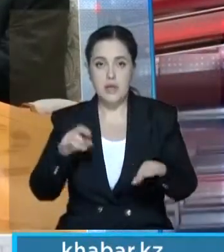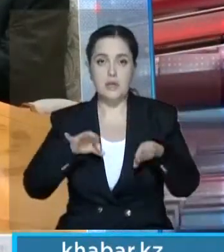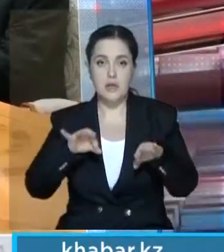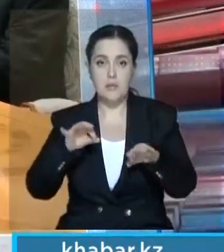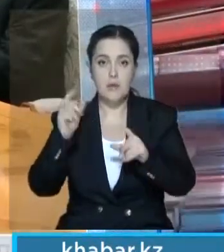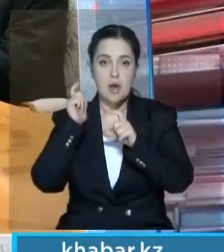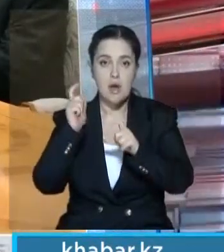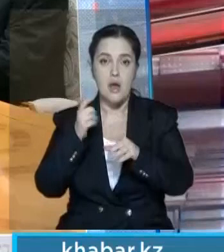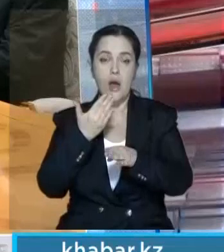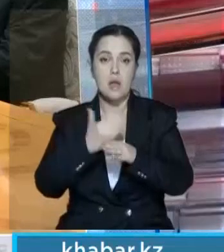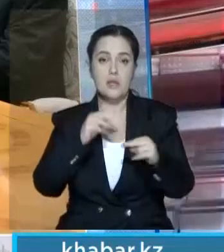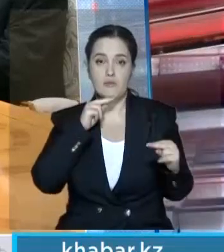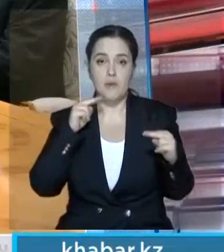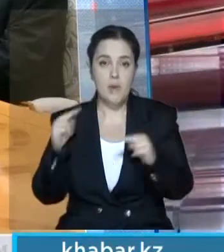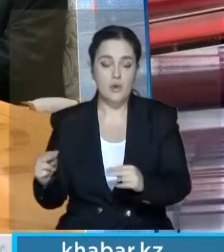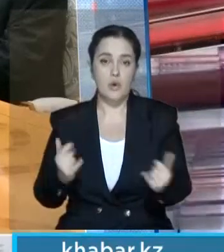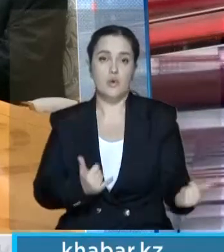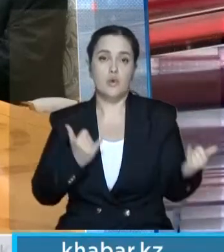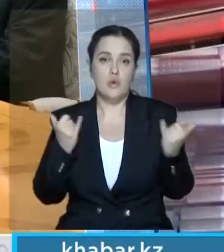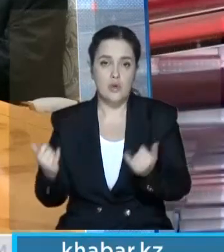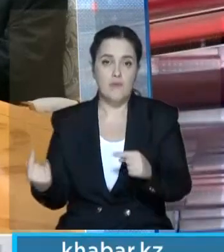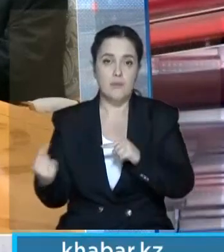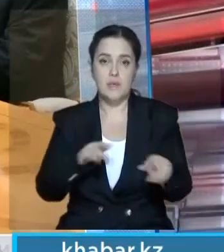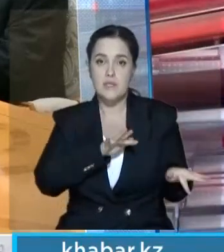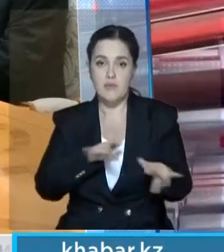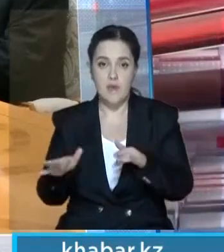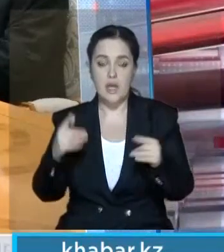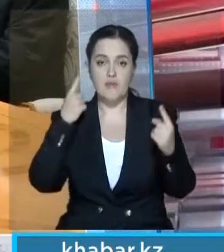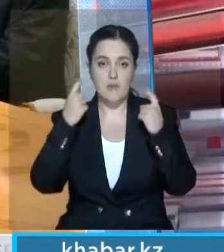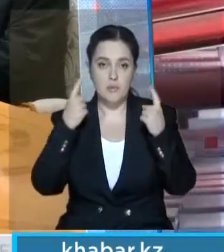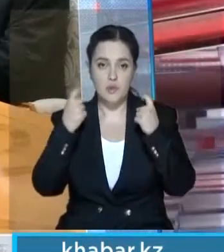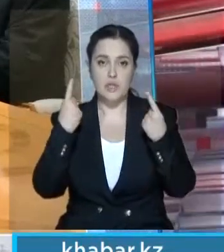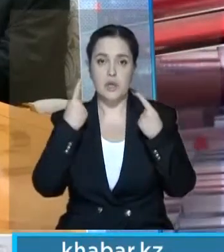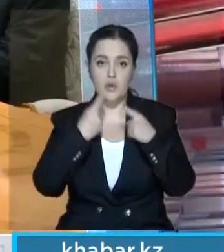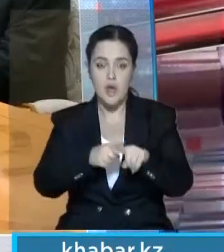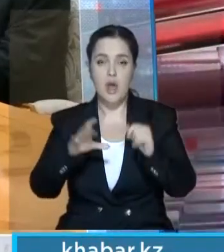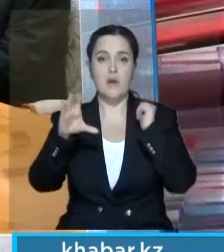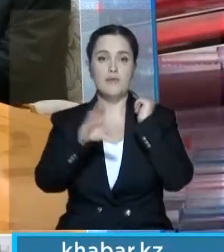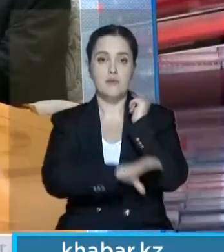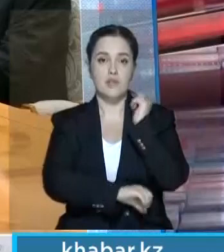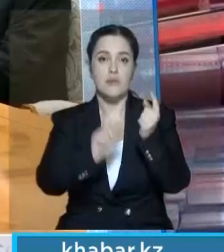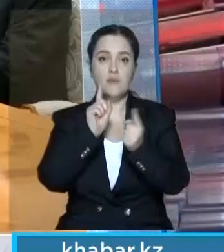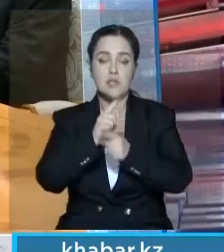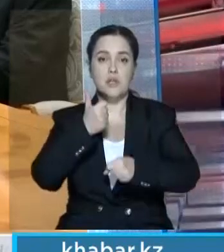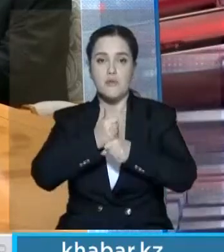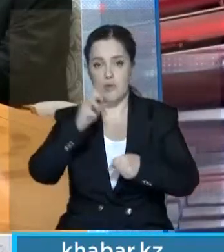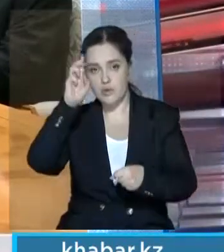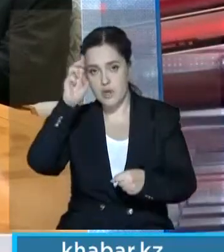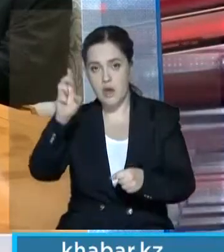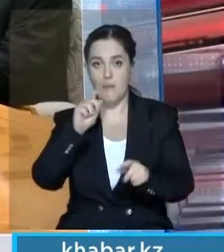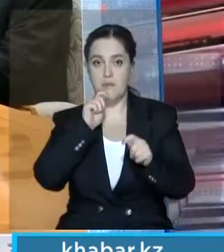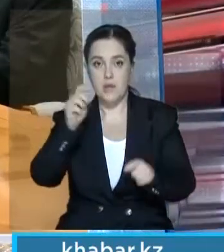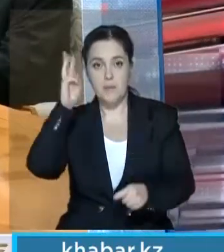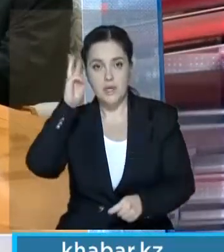транспорта и логистики. Отдельное внимание уделено вопросам взаимодействия в сфере информационных технологий. В завершении встречи глава